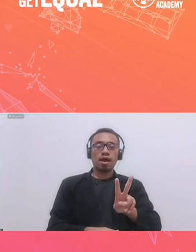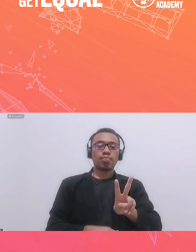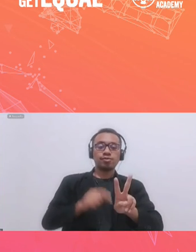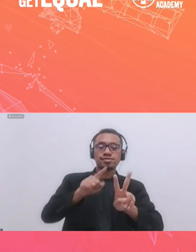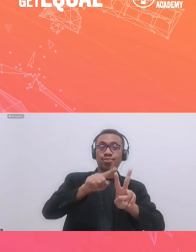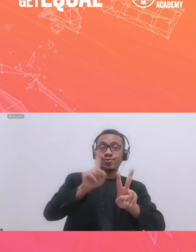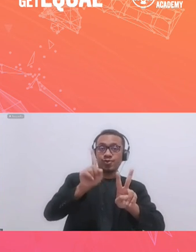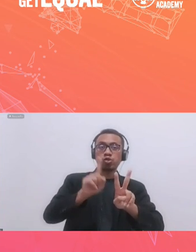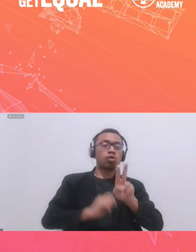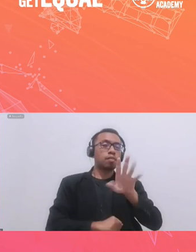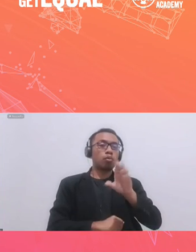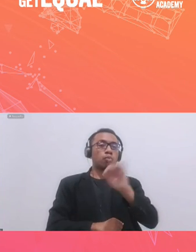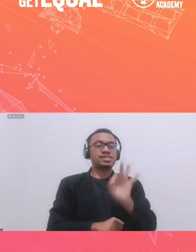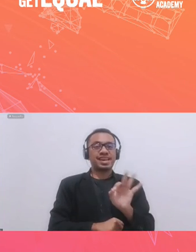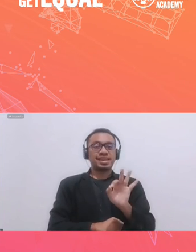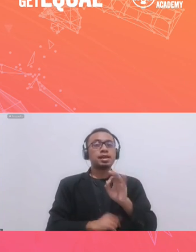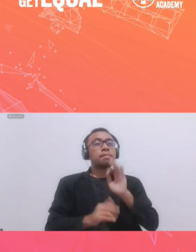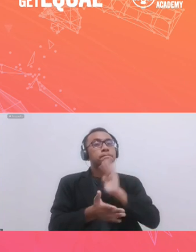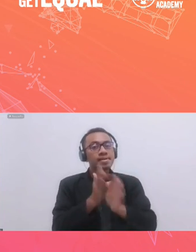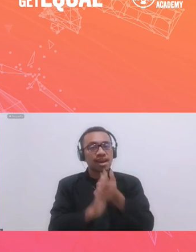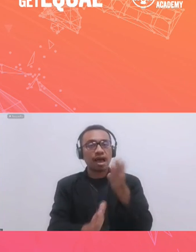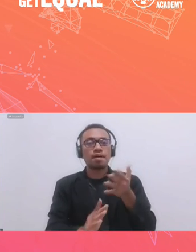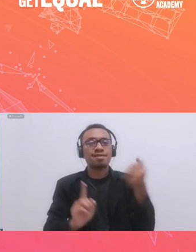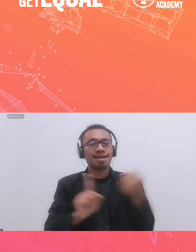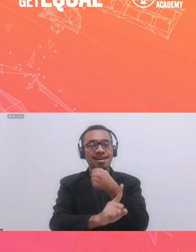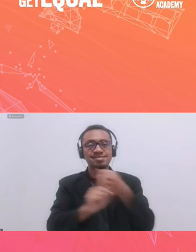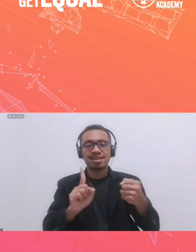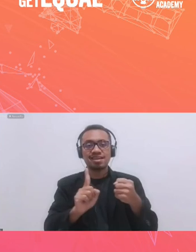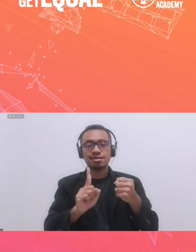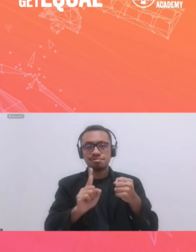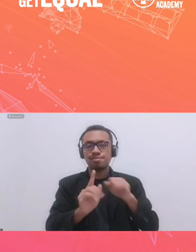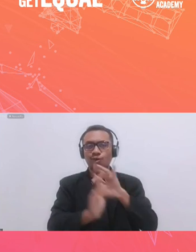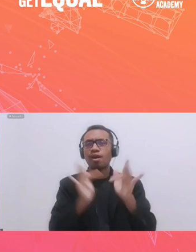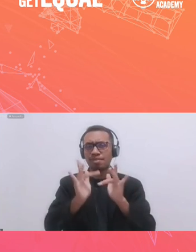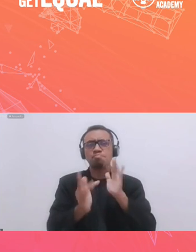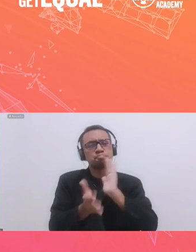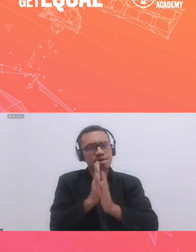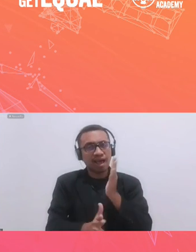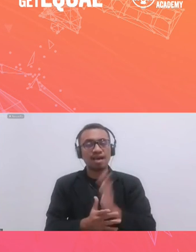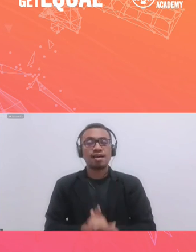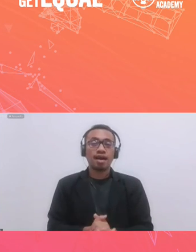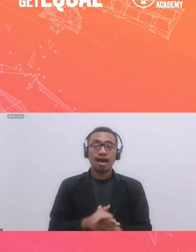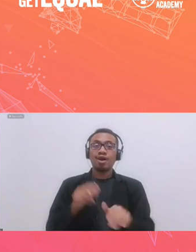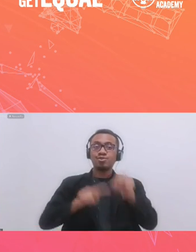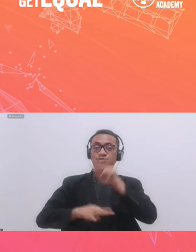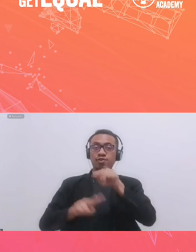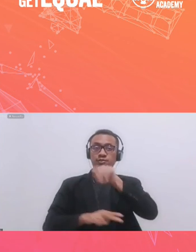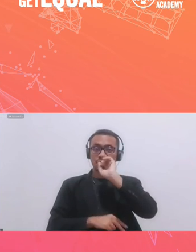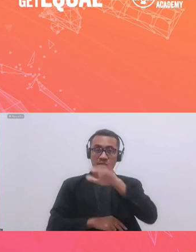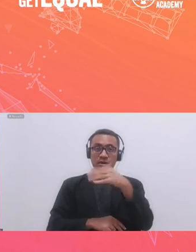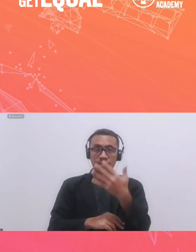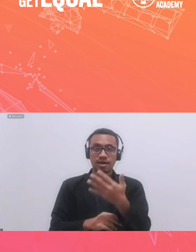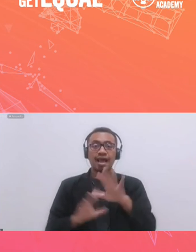setengah anak perempuan itu pernah mengalami kekerasan di ruang online. Dan di survei kita menyebutkan bahwa satu dari dua responden